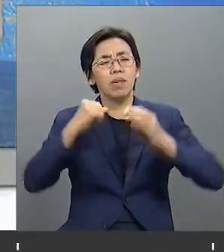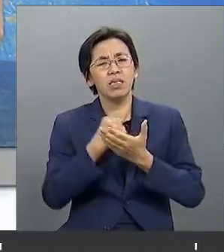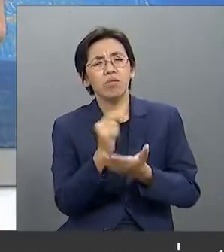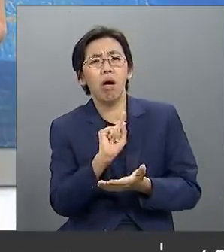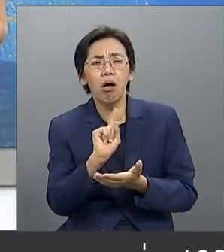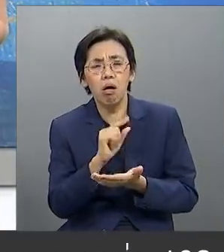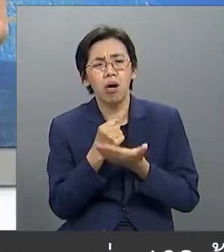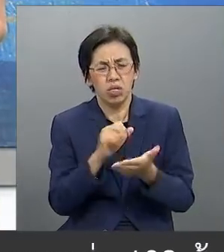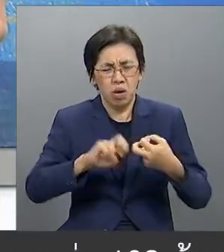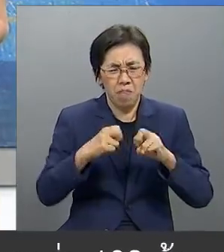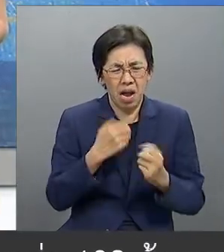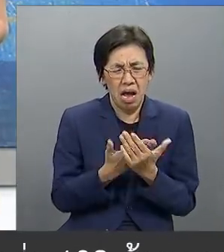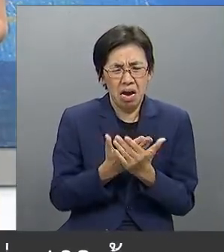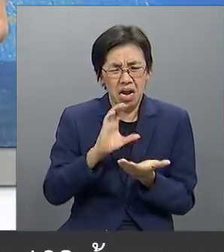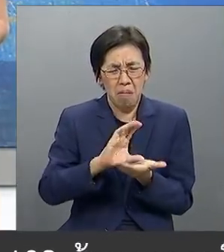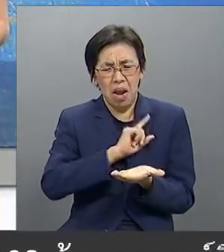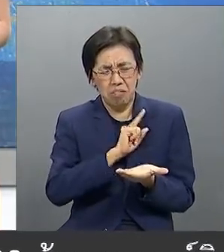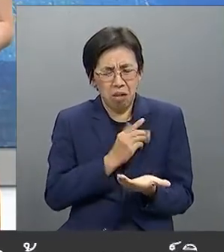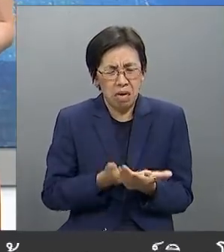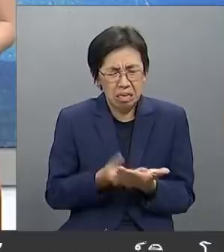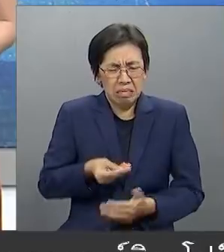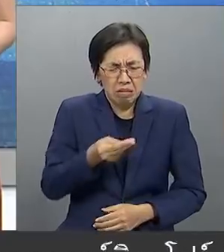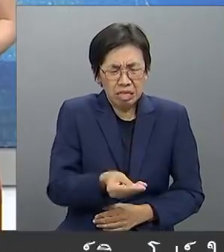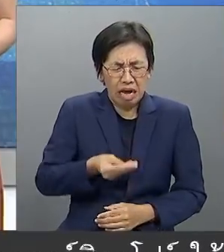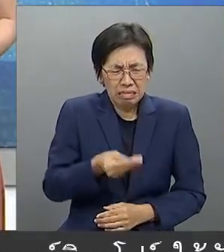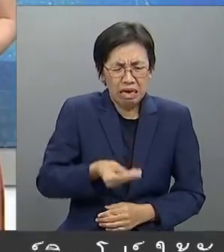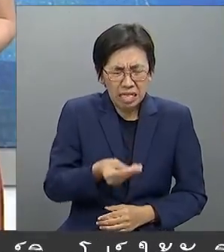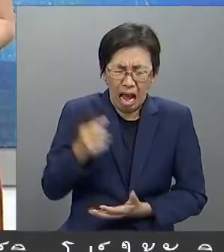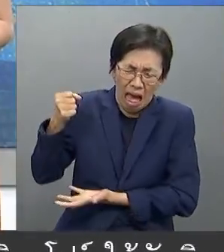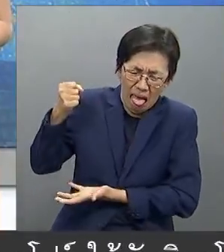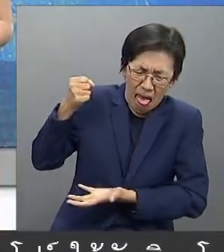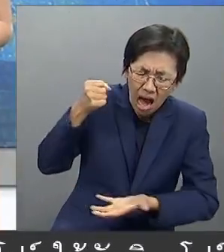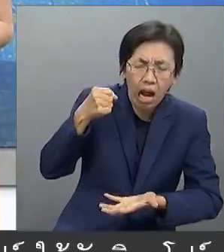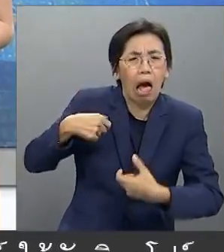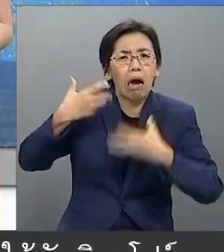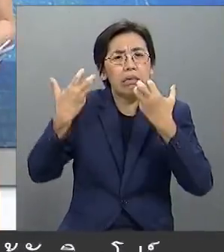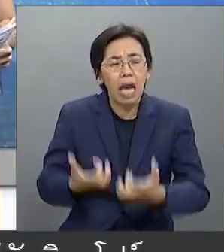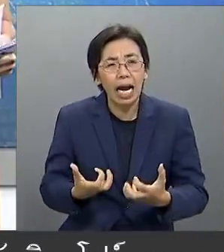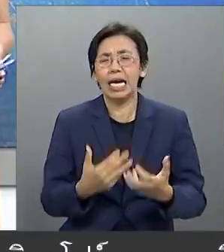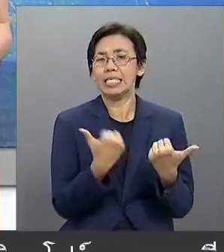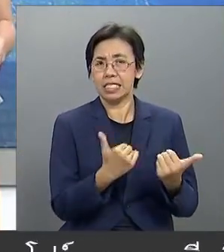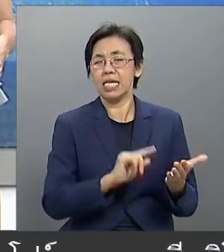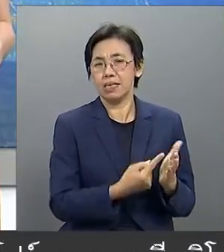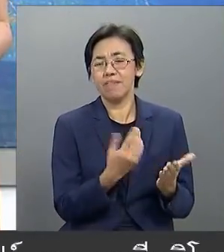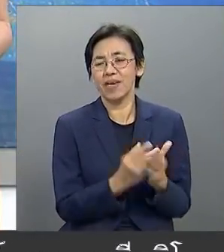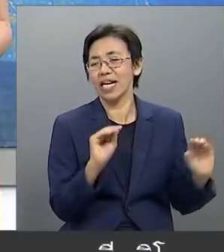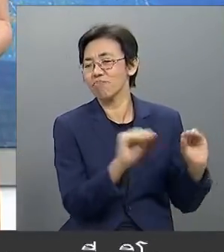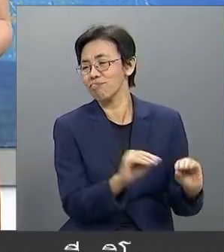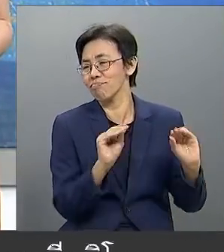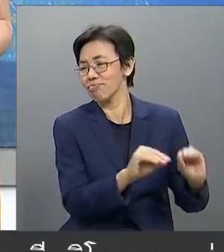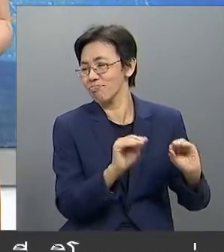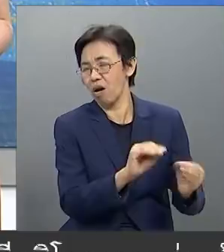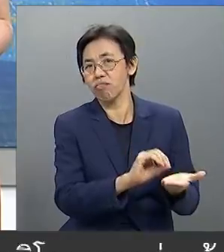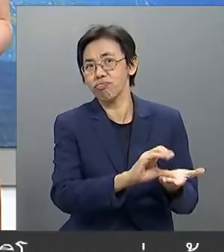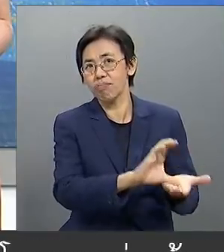งบประมาณในการจัดสวัสดิการผู้สูงอายุในอนาคตด้วยนะคะที่สำคัญเงินออมภาคครัวเรือนเนี่ยจะเป็นตัวเพิ่มตัวสนับสนุน